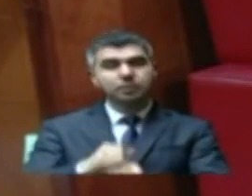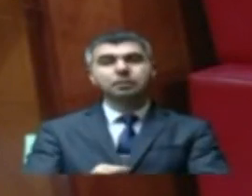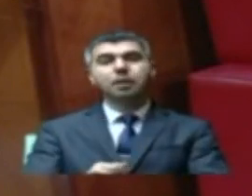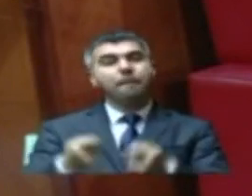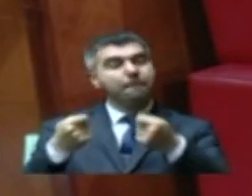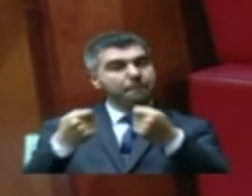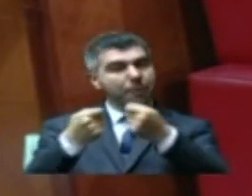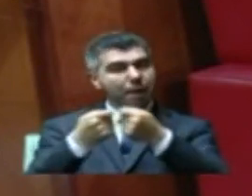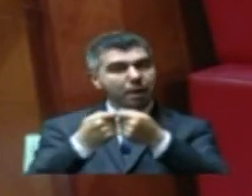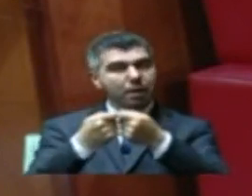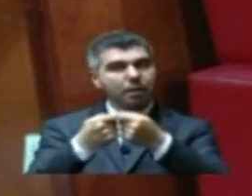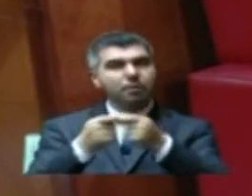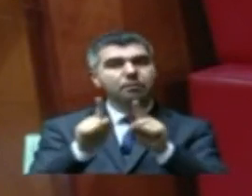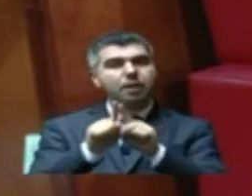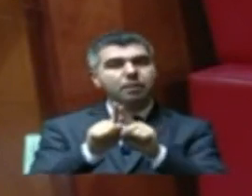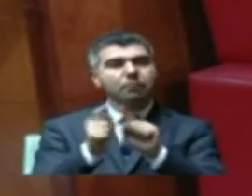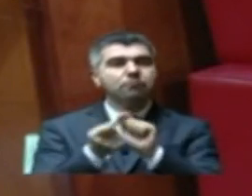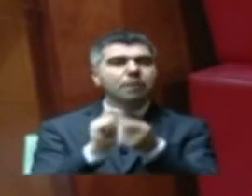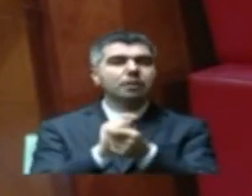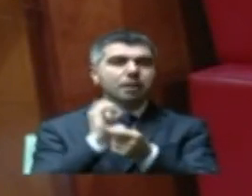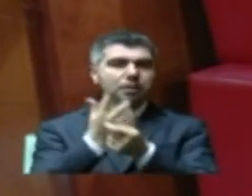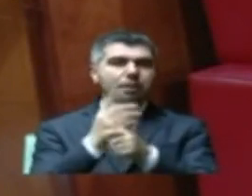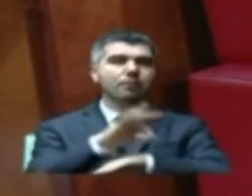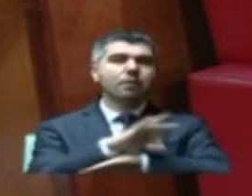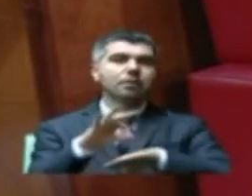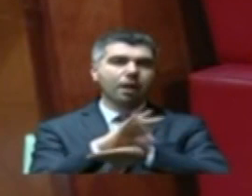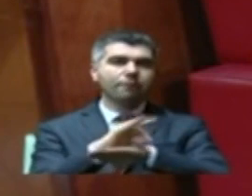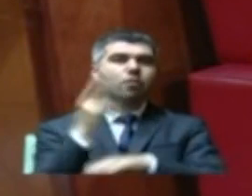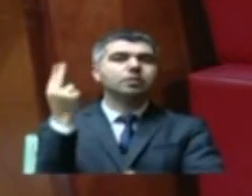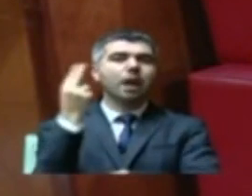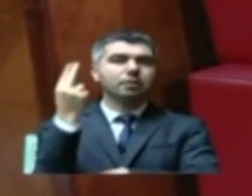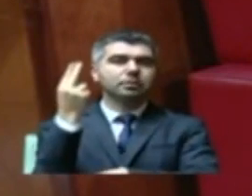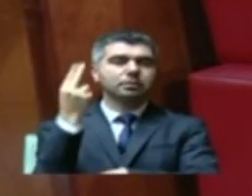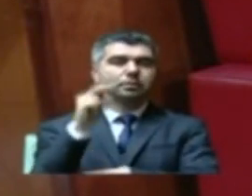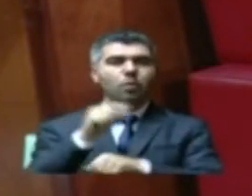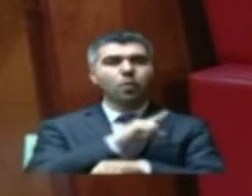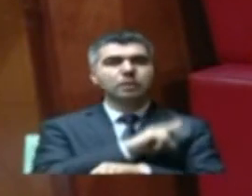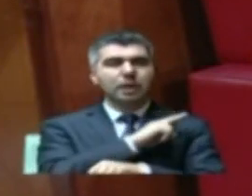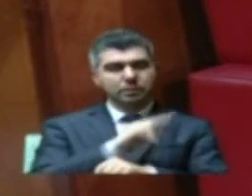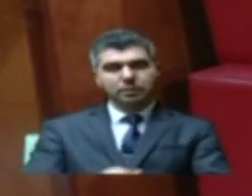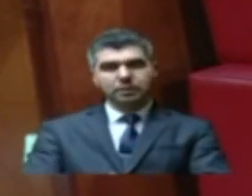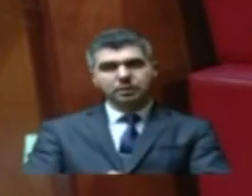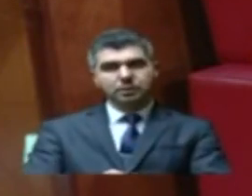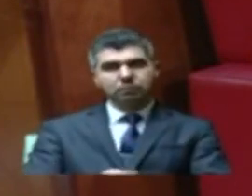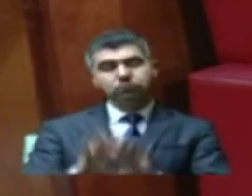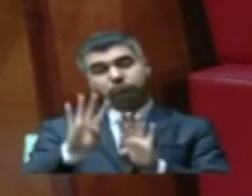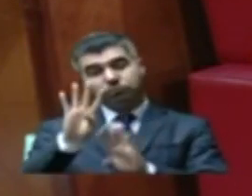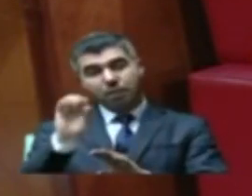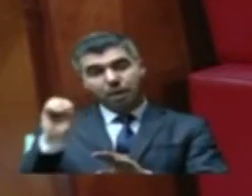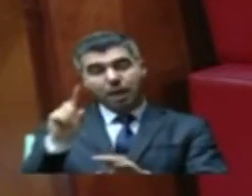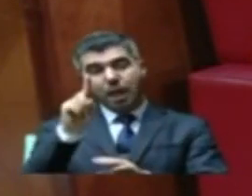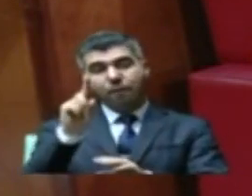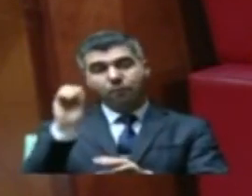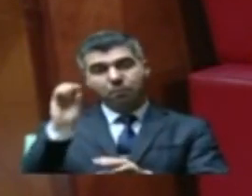ومثلها فيما يتعلق بالمناصب المحولة. ومعلوم أن المناصب المحدثة هي مناصب جديدة، إلى قلنا 400 و700 هي